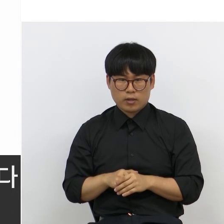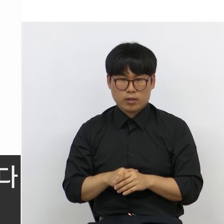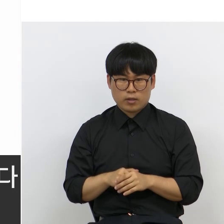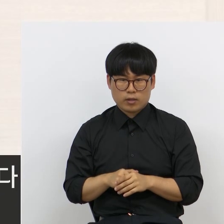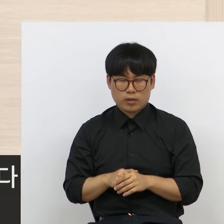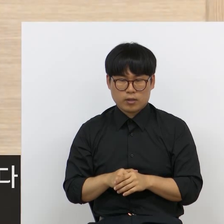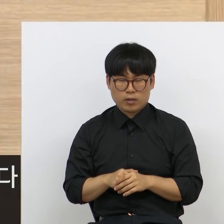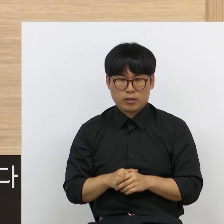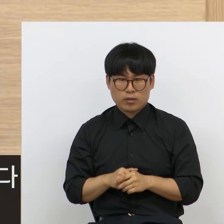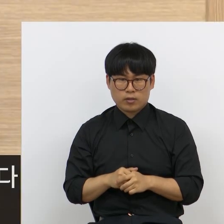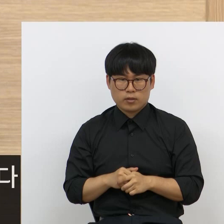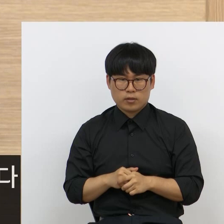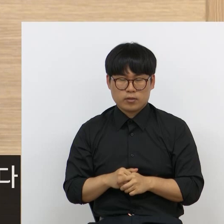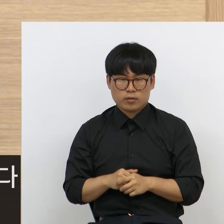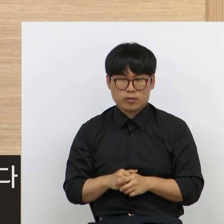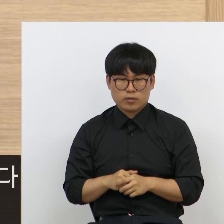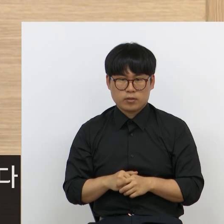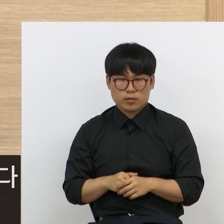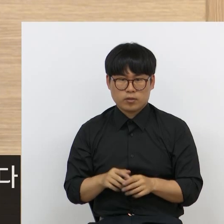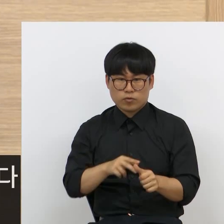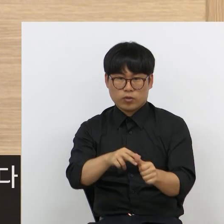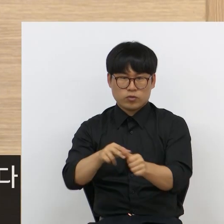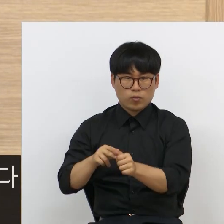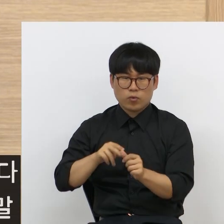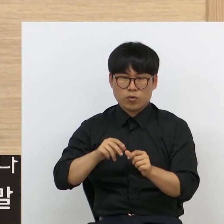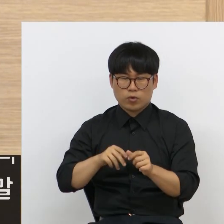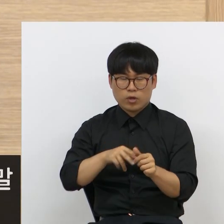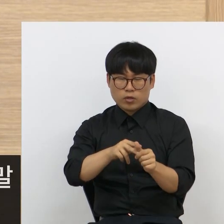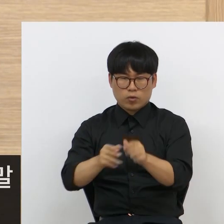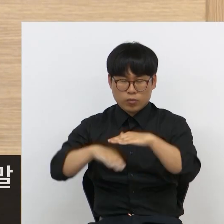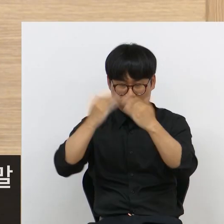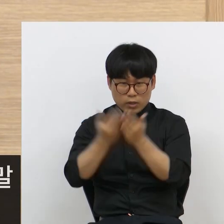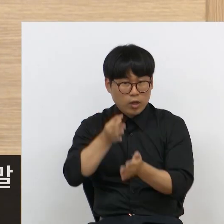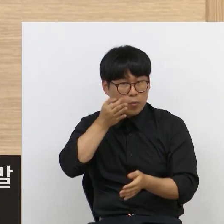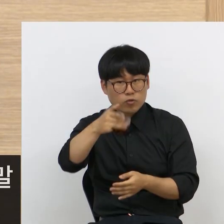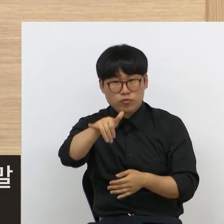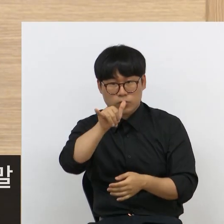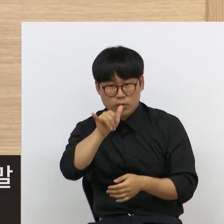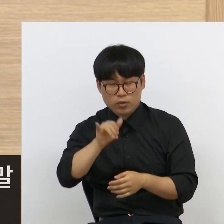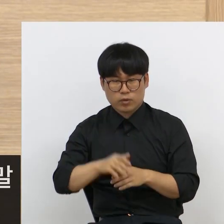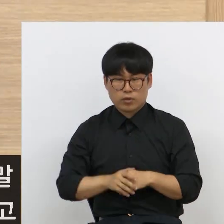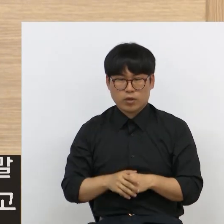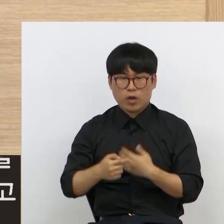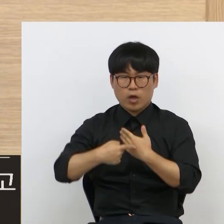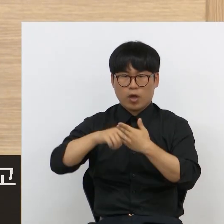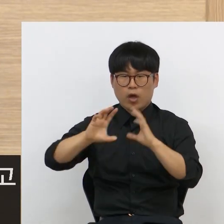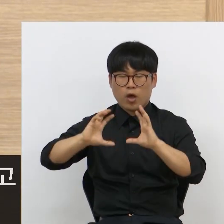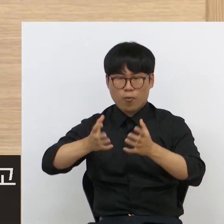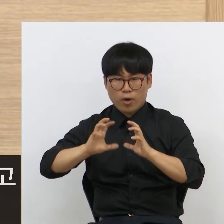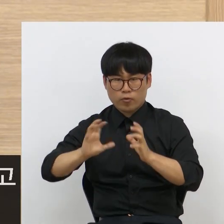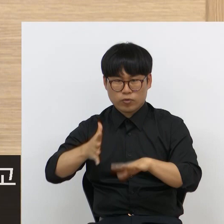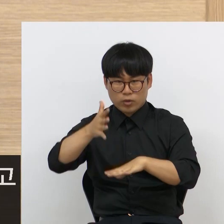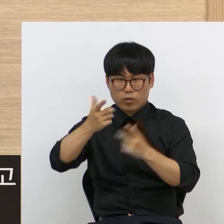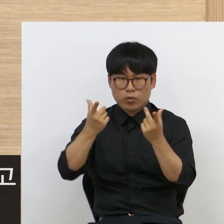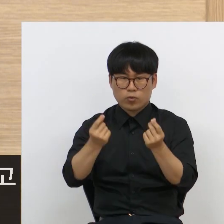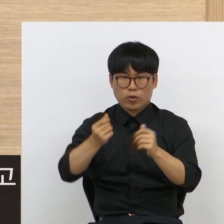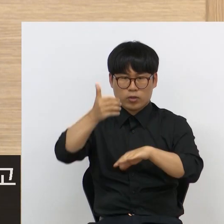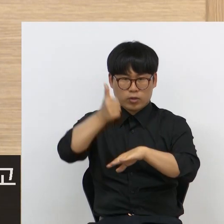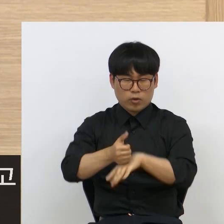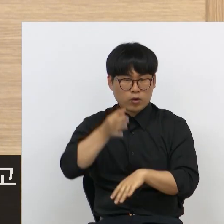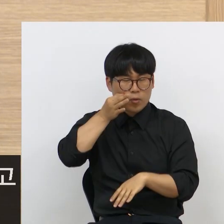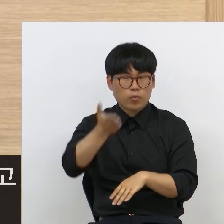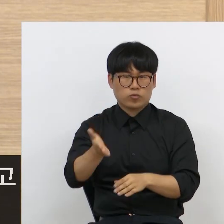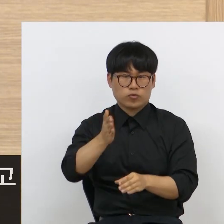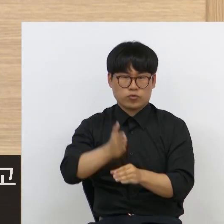외래에서 말씀드리고 그다음에 저희 데이터도 그렇게 보여주고 있고 수많은 외국에서도 똑같이 그런 결과를 보여주고 있습니다.